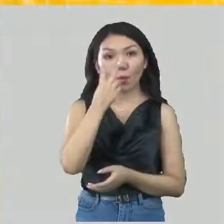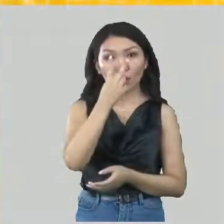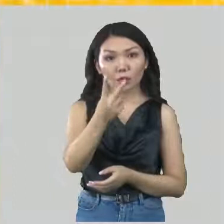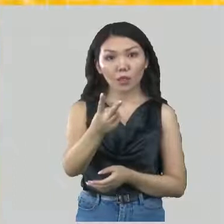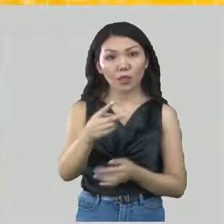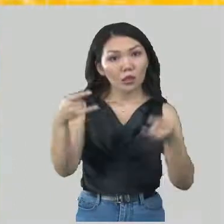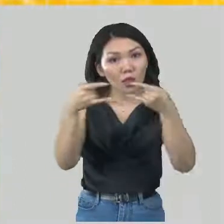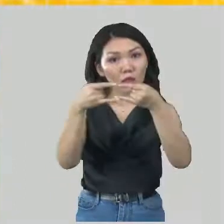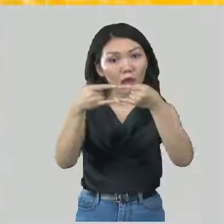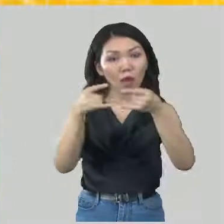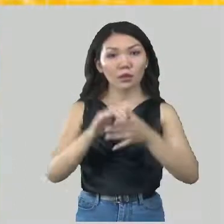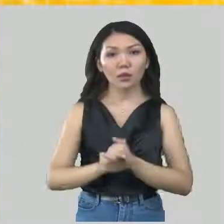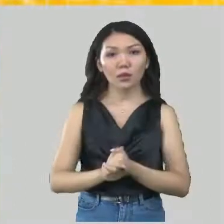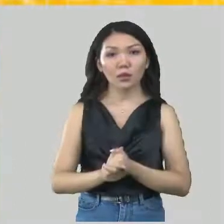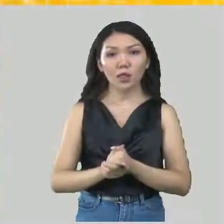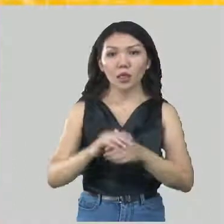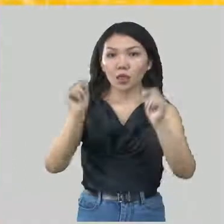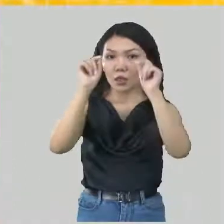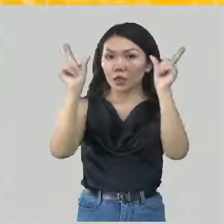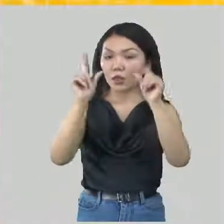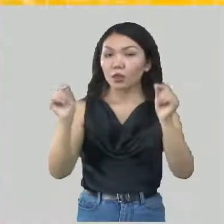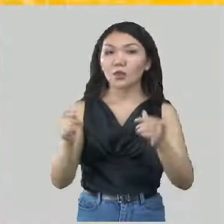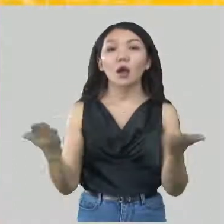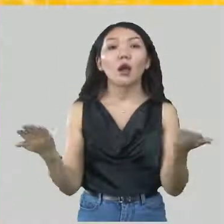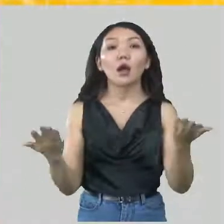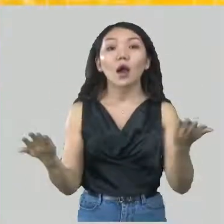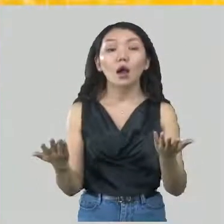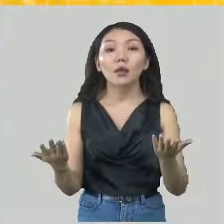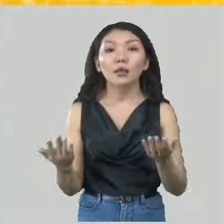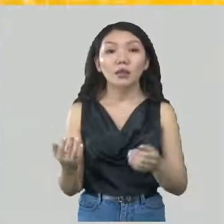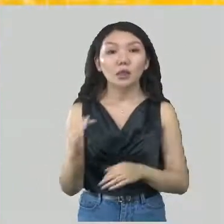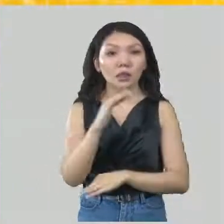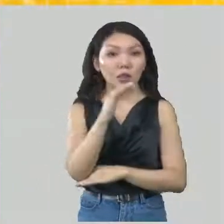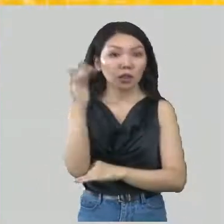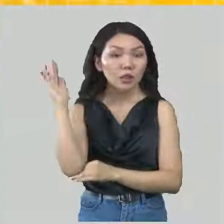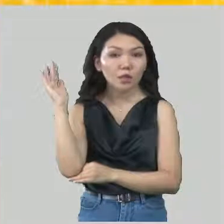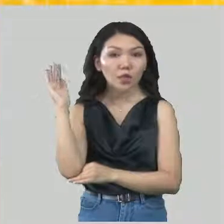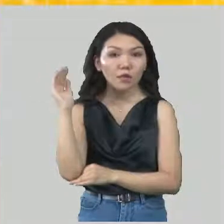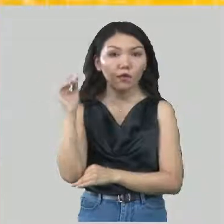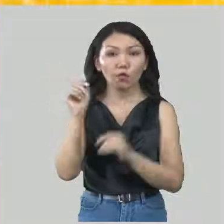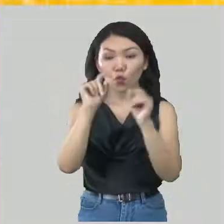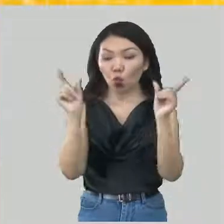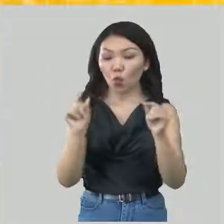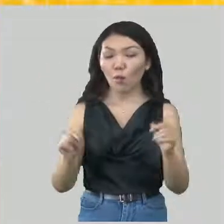Посмотрите на экран. Листья каких деревьев упали на полянку?